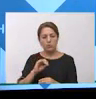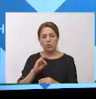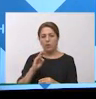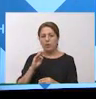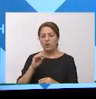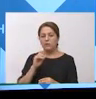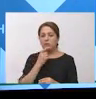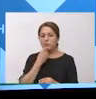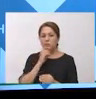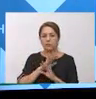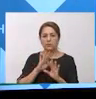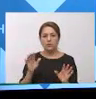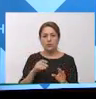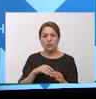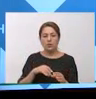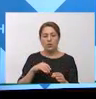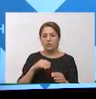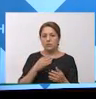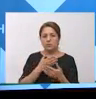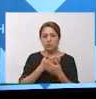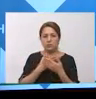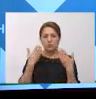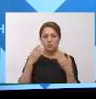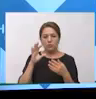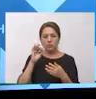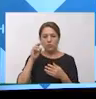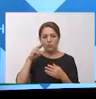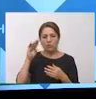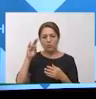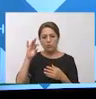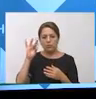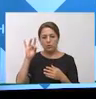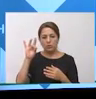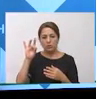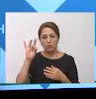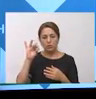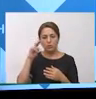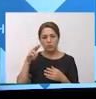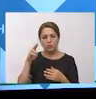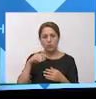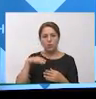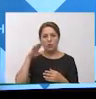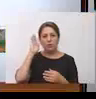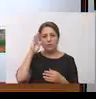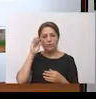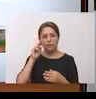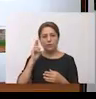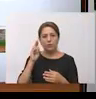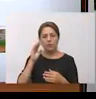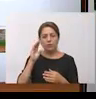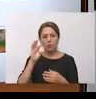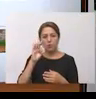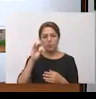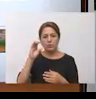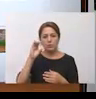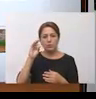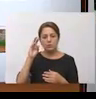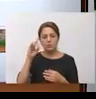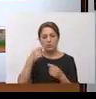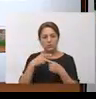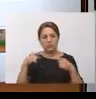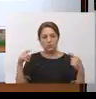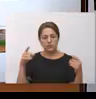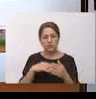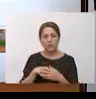Неосложненные. Отсутствуют однородные и обособленные члены предложения, вводные конструкции, обращения и междометия. Например,